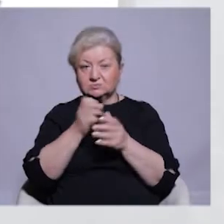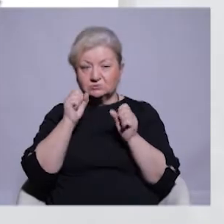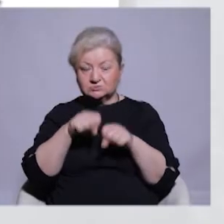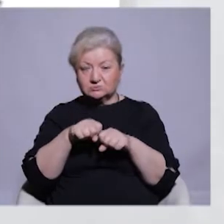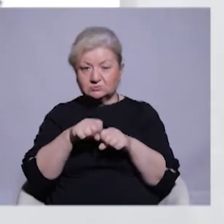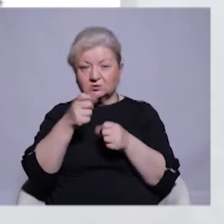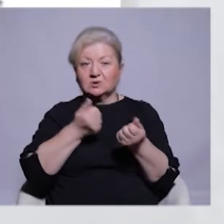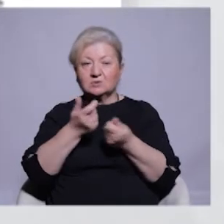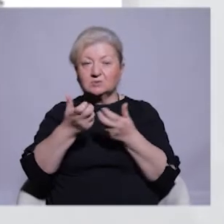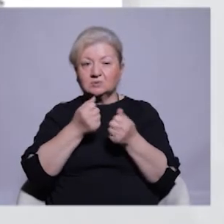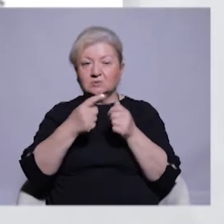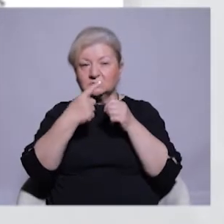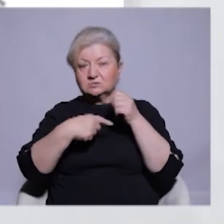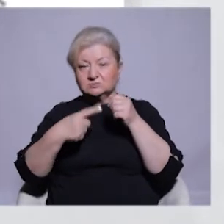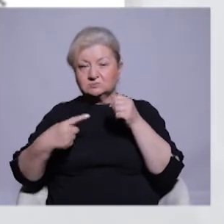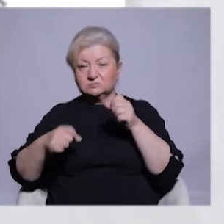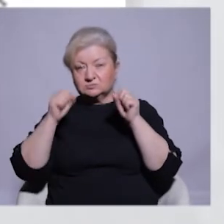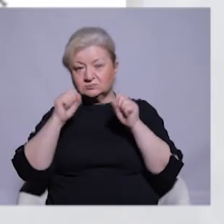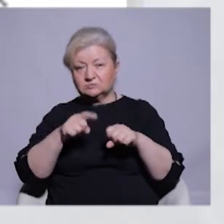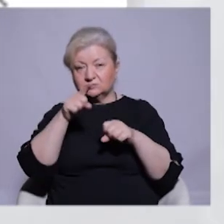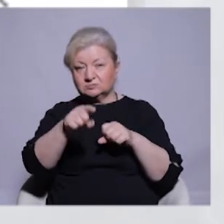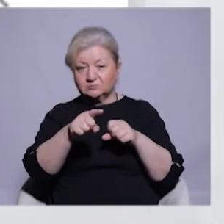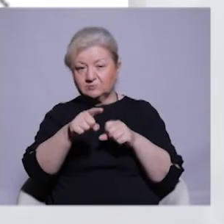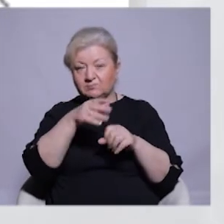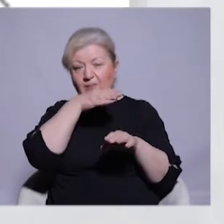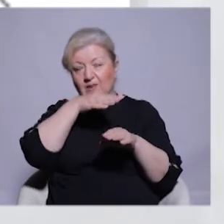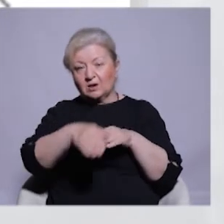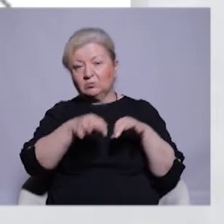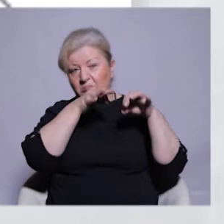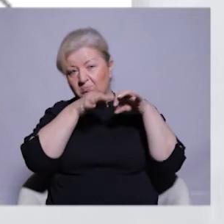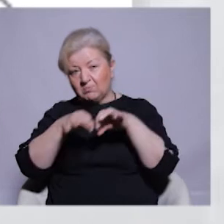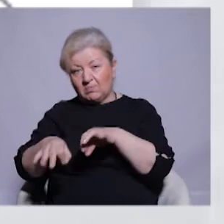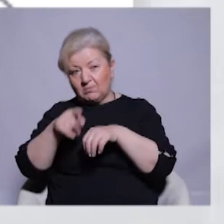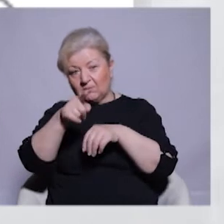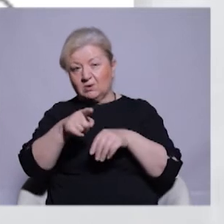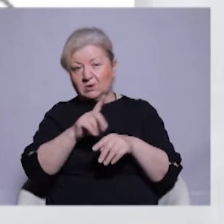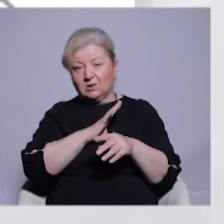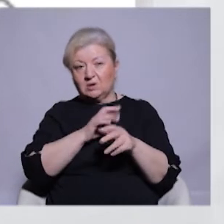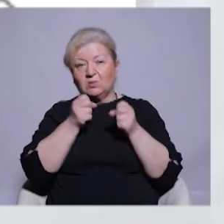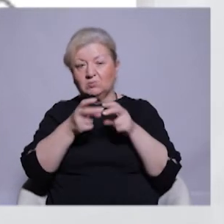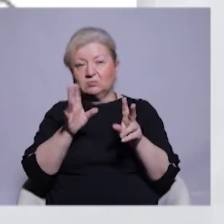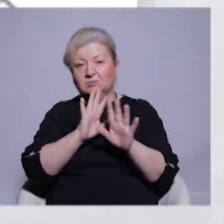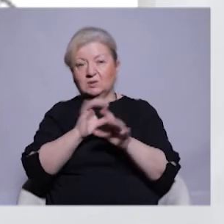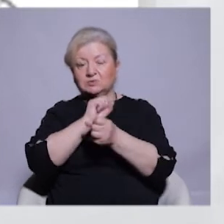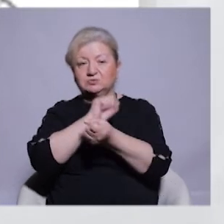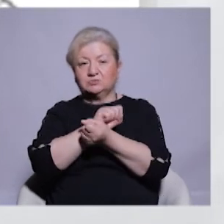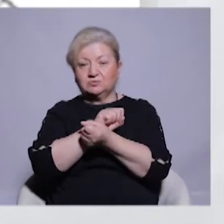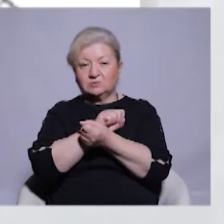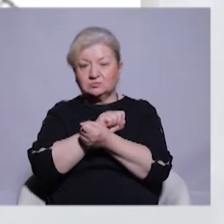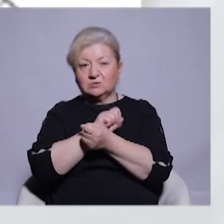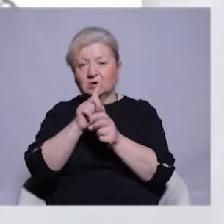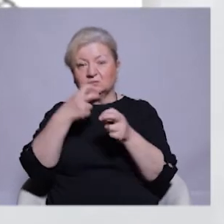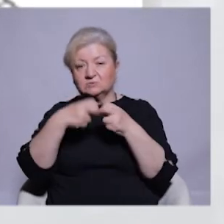შეგვიძლია გამორთვალოთ იმ ზამბარის სიხისტე, რითიც შეგვიძლია ეს დაგორებული მანქანა, ასე ვთქვათ, უსაფრთხოდ შევაჩეროთ ისე, რომ